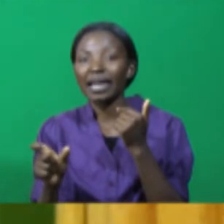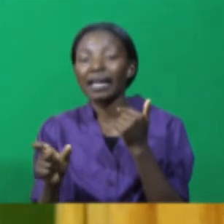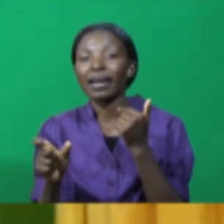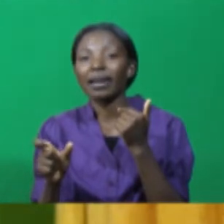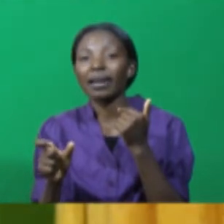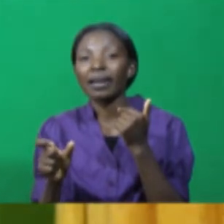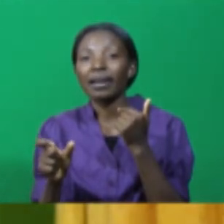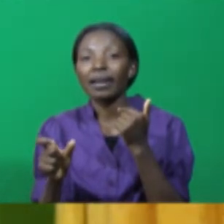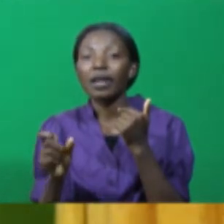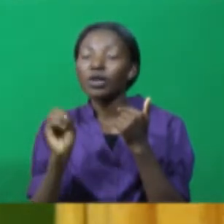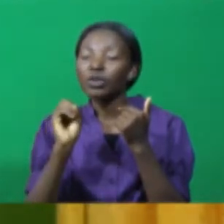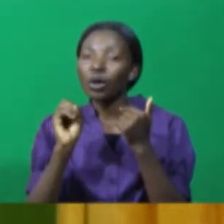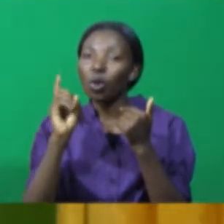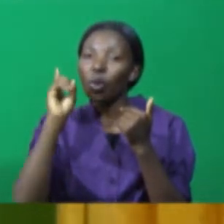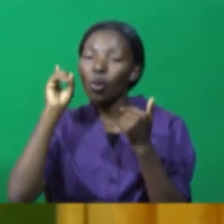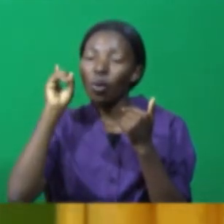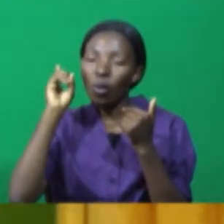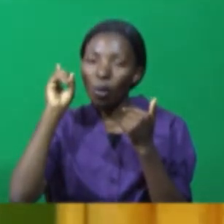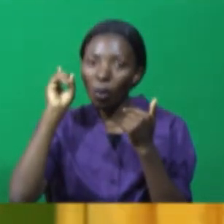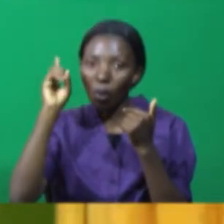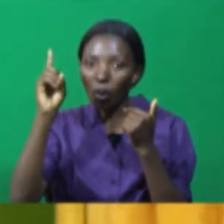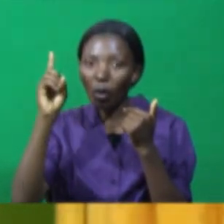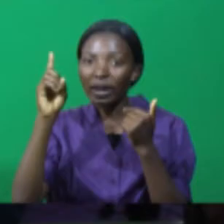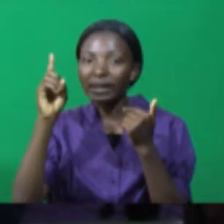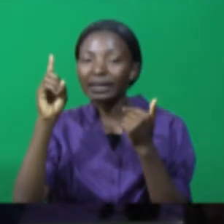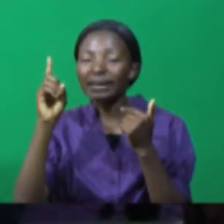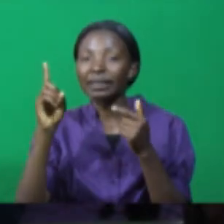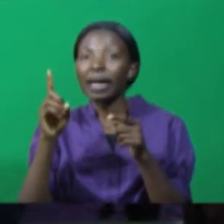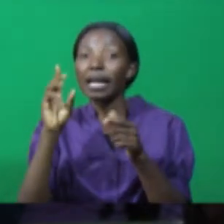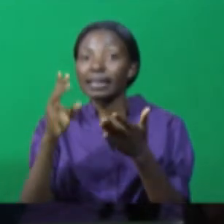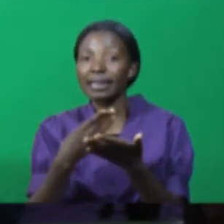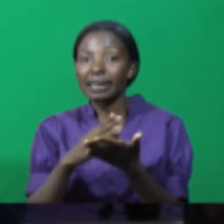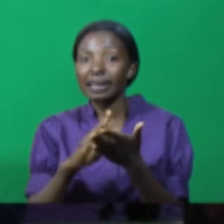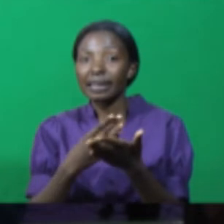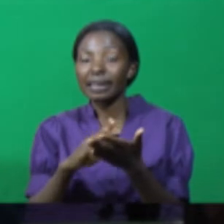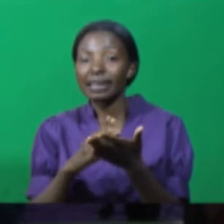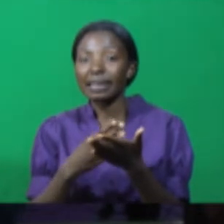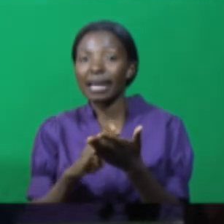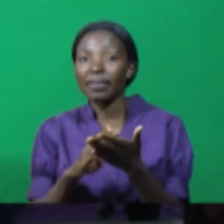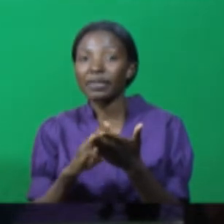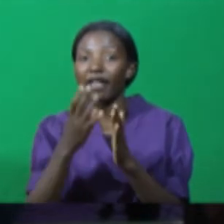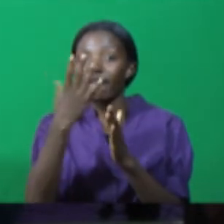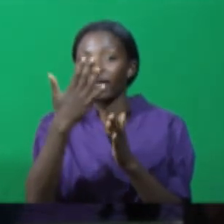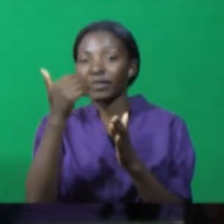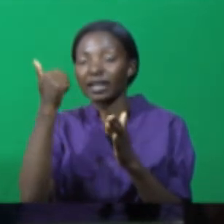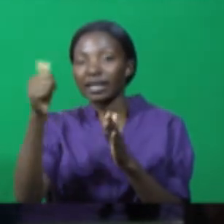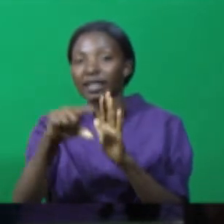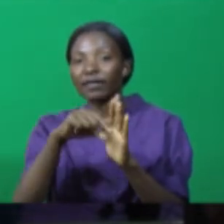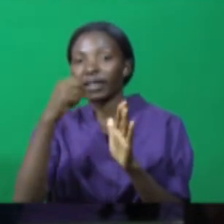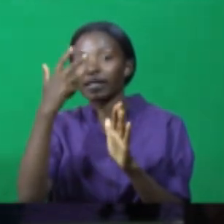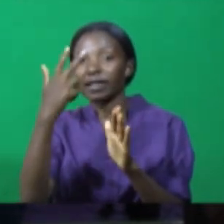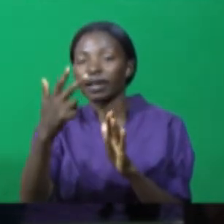mumudziyo. Kuita sokunonzi Mwari anovere mati mapisarema mapisarema 56 verse ya